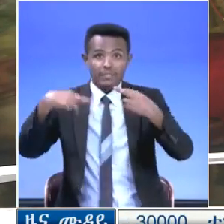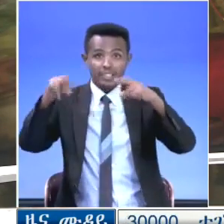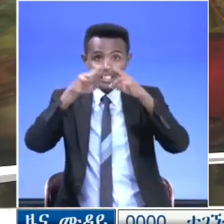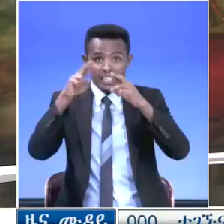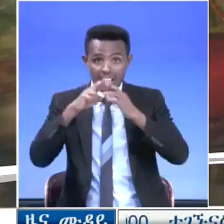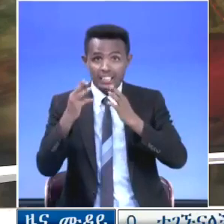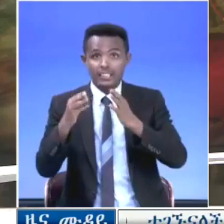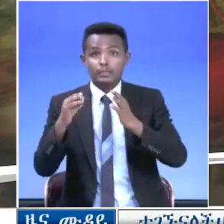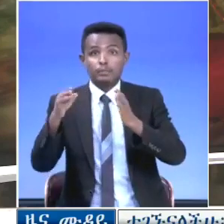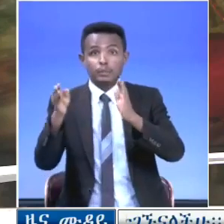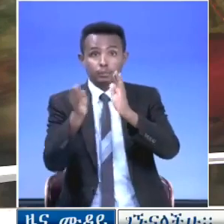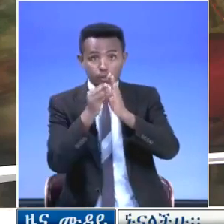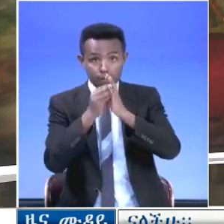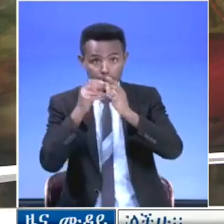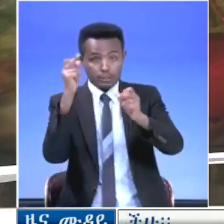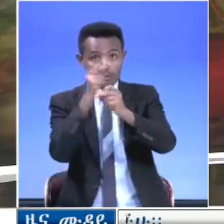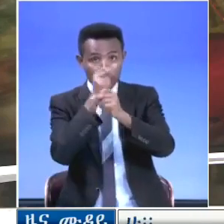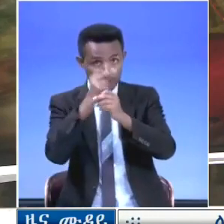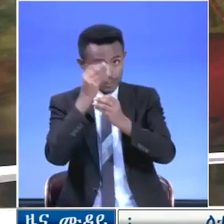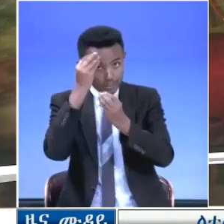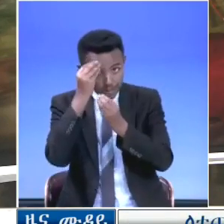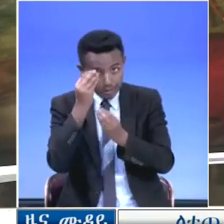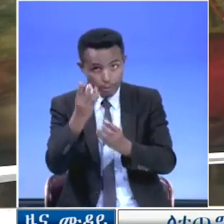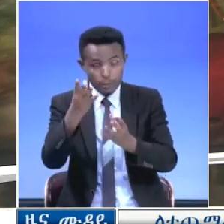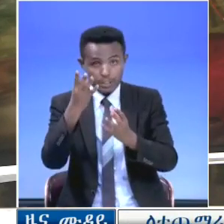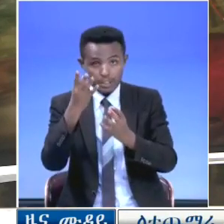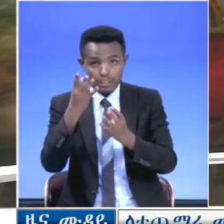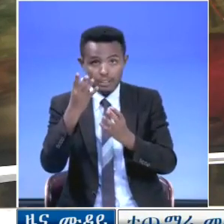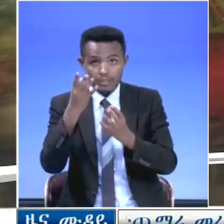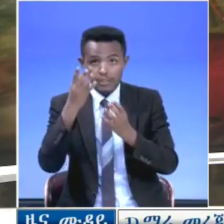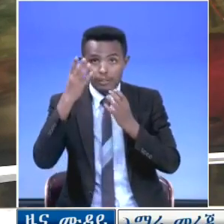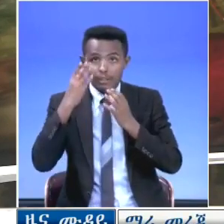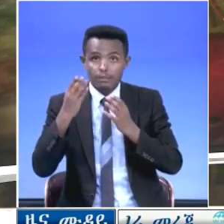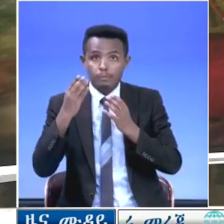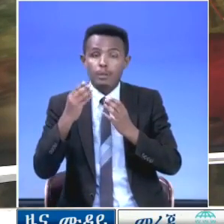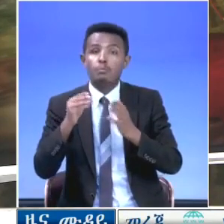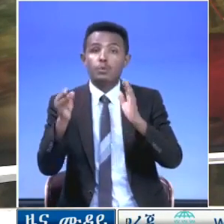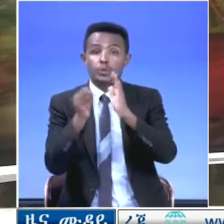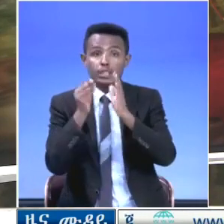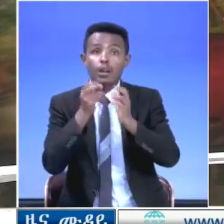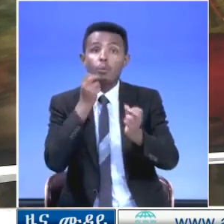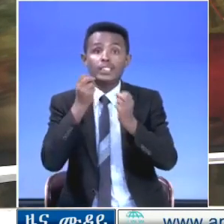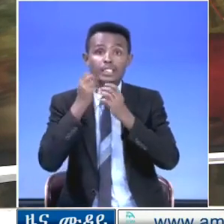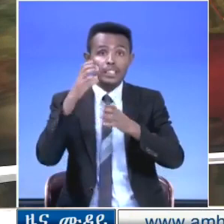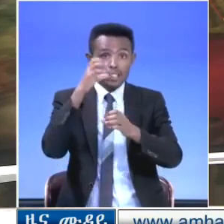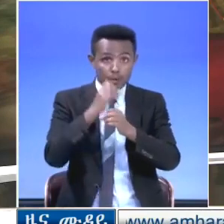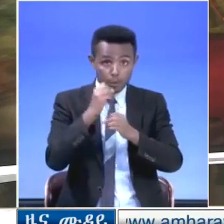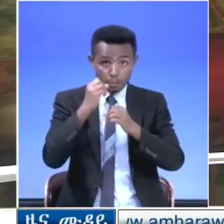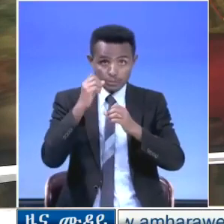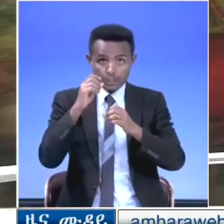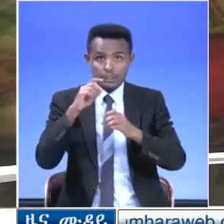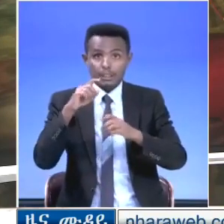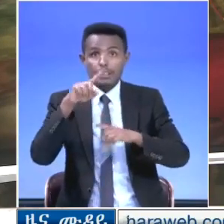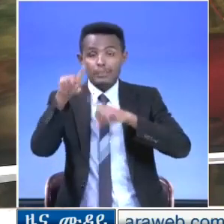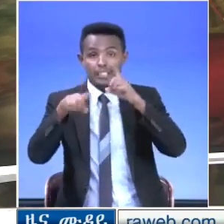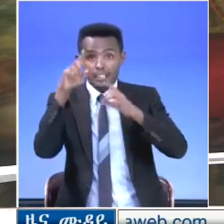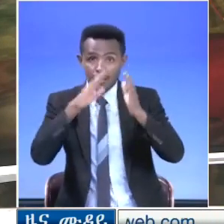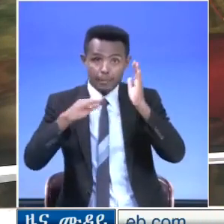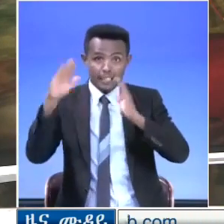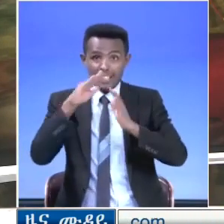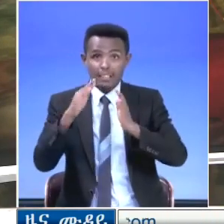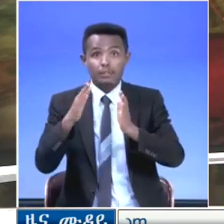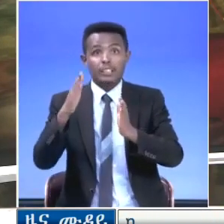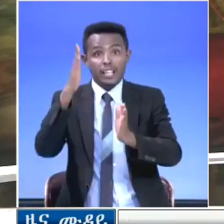ምግባርና ጸረ ሙስና ኮሚሽን አስታወቀ። ኮሚሽኑ ዜጎች በሙስና ወንጀል ተይዘው ተጠያቂ ከማድረግ ይልቅ ሙስና እንዳይፈጸም